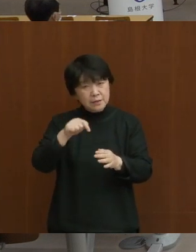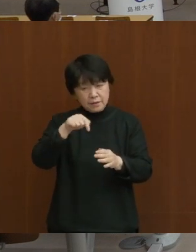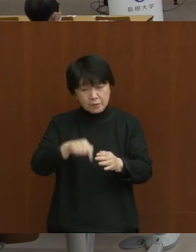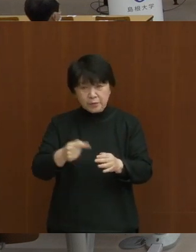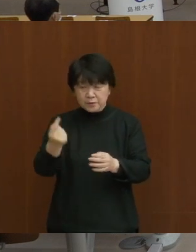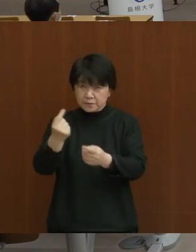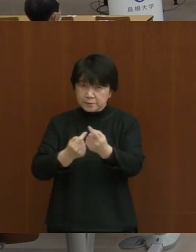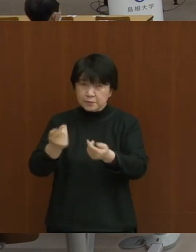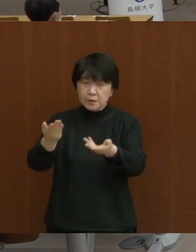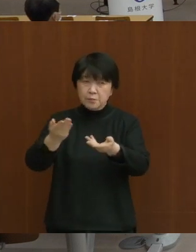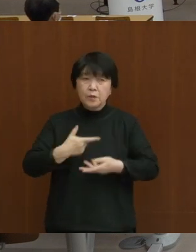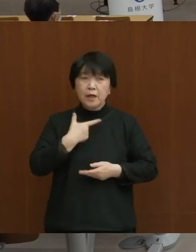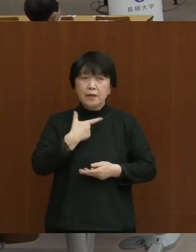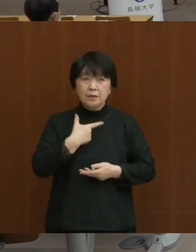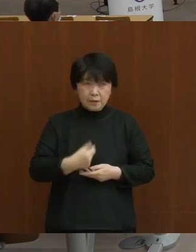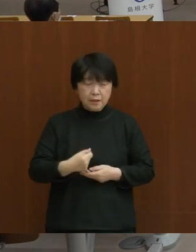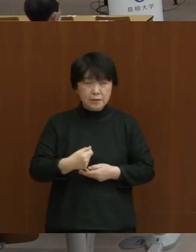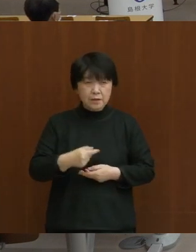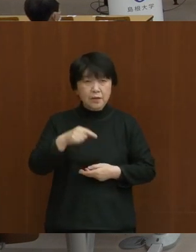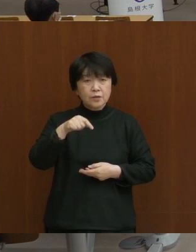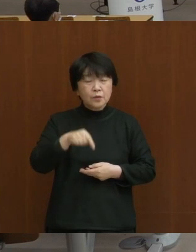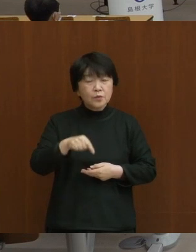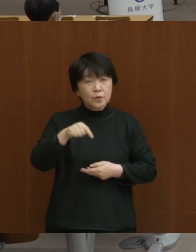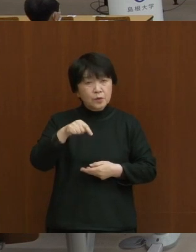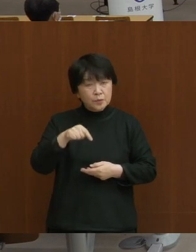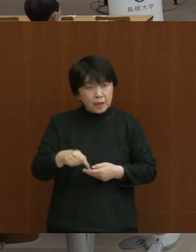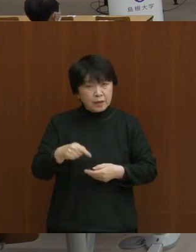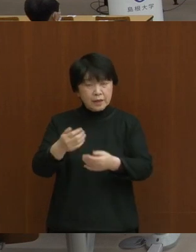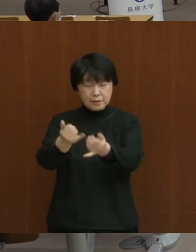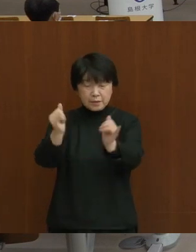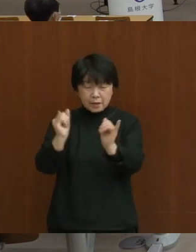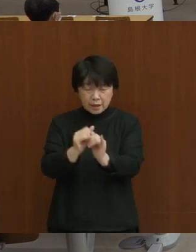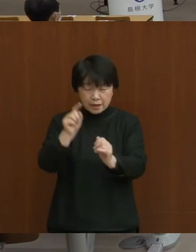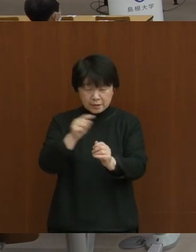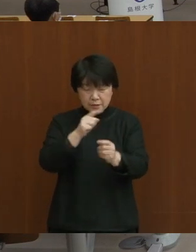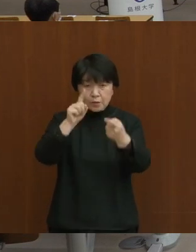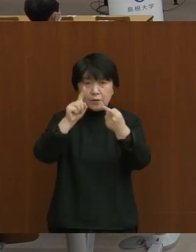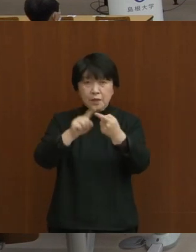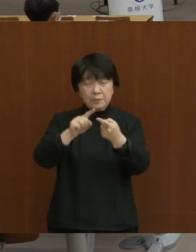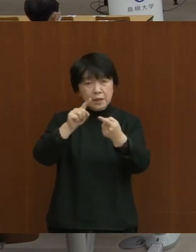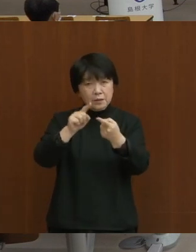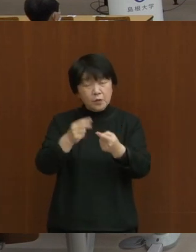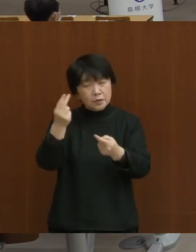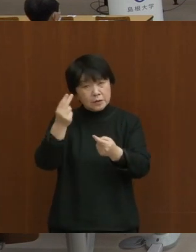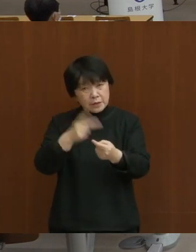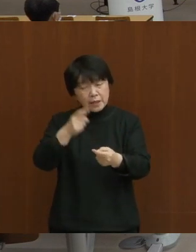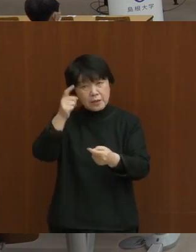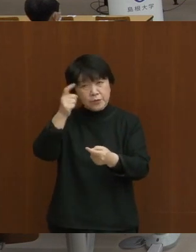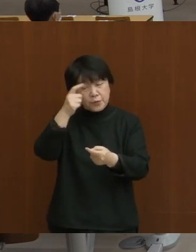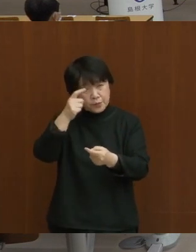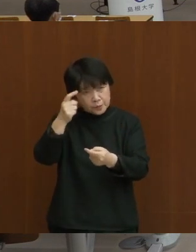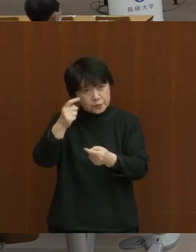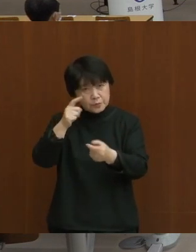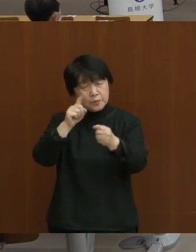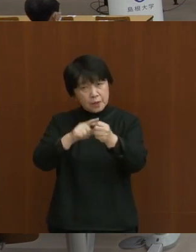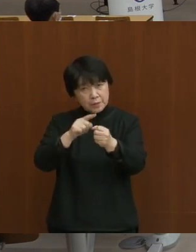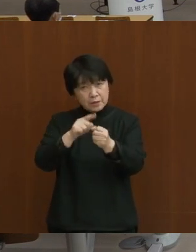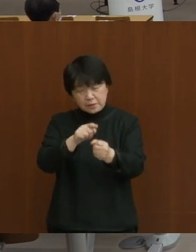は、社会人のためのリカレント教育の機能を強化し、皆さんの支援をしてまい